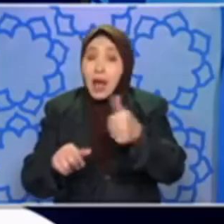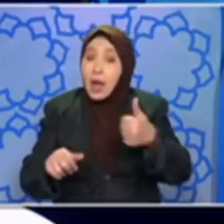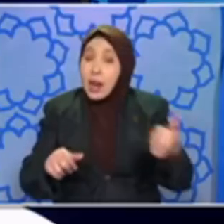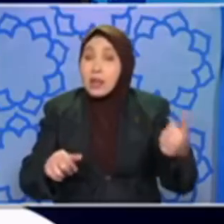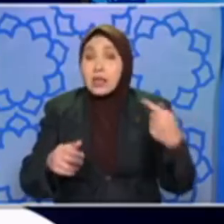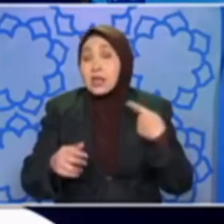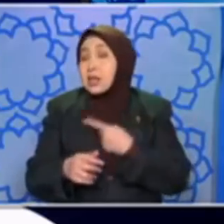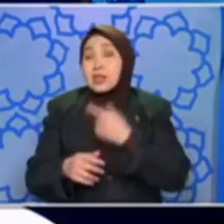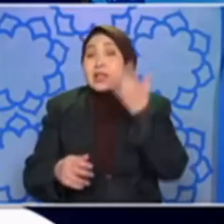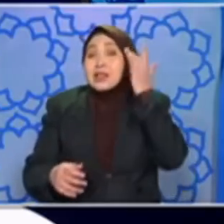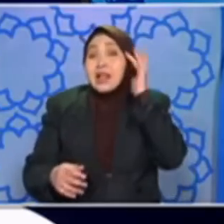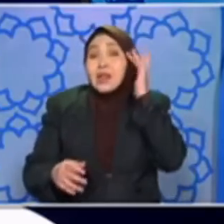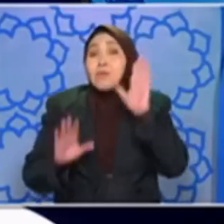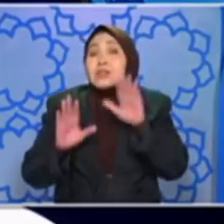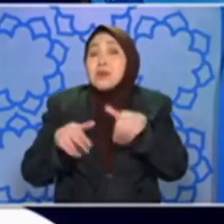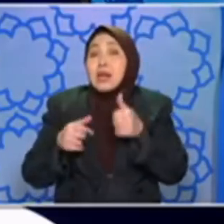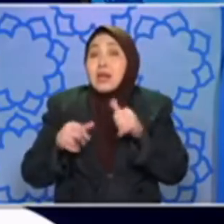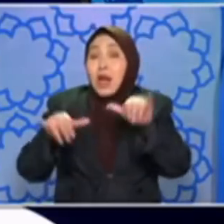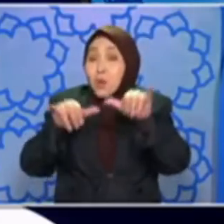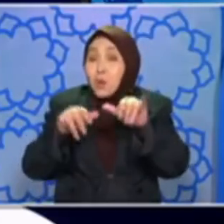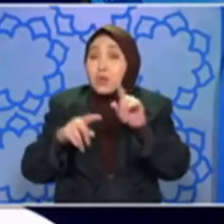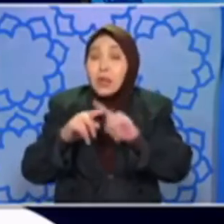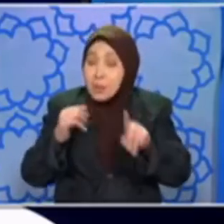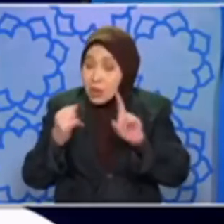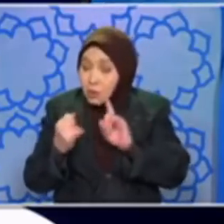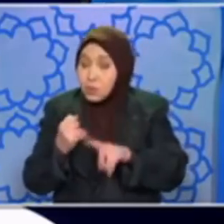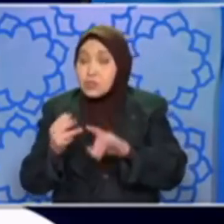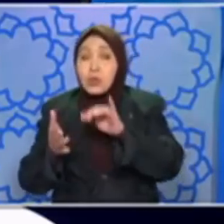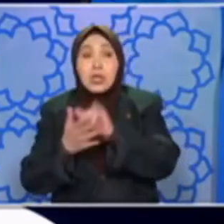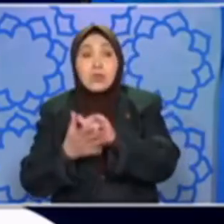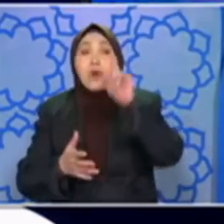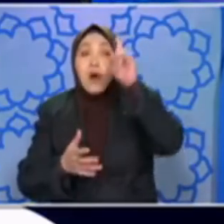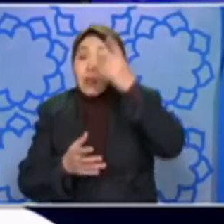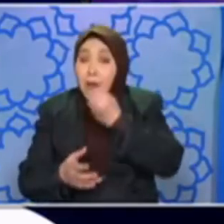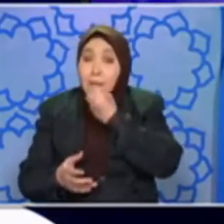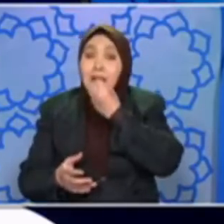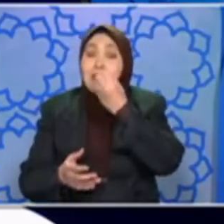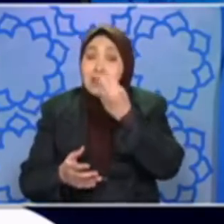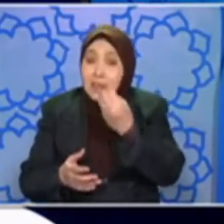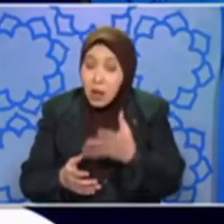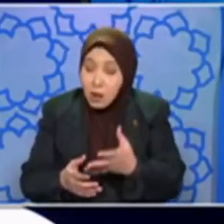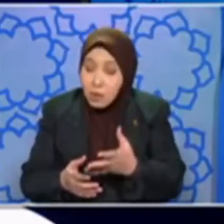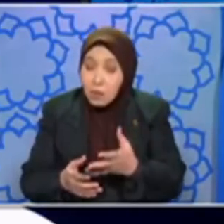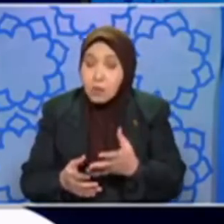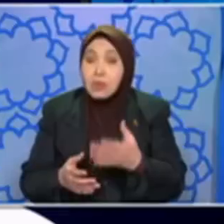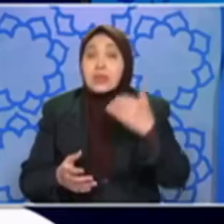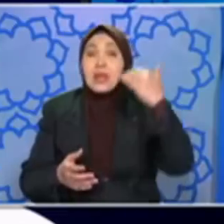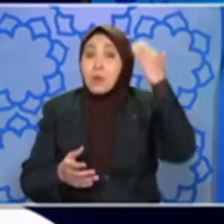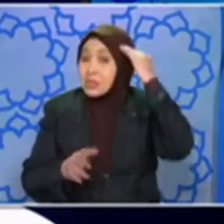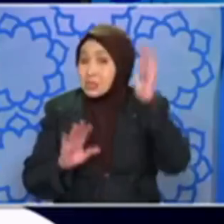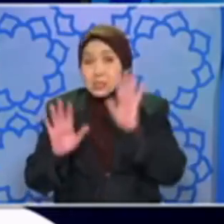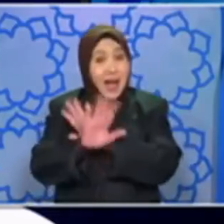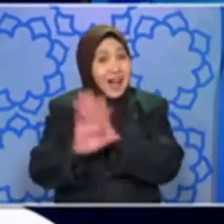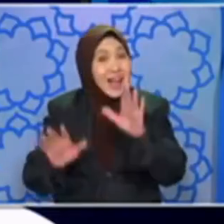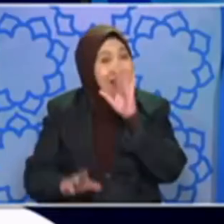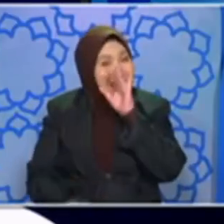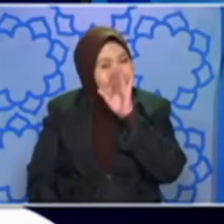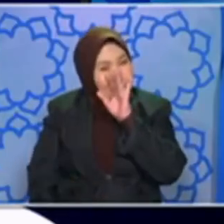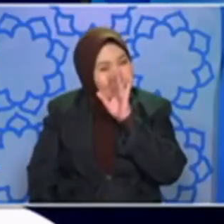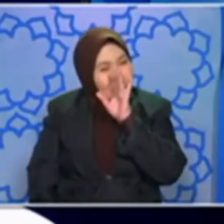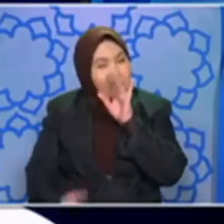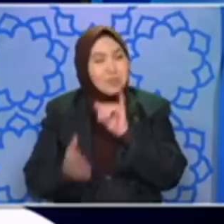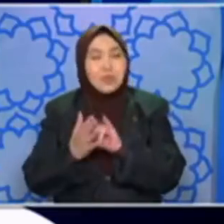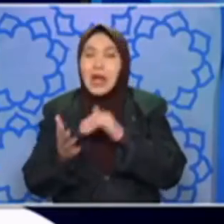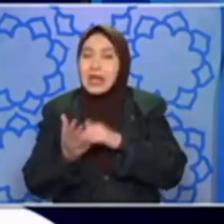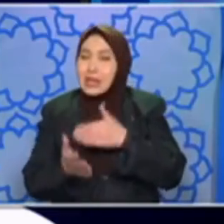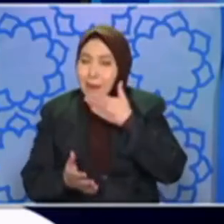tahu macam mana nak ukur. Tetapi Allah kata di hujung itu, zalika khairum wa ahsanu ta'wila, jangan tipu. Allah kata itu lebih baik,